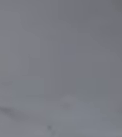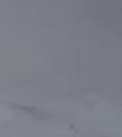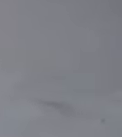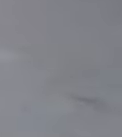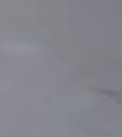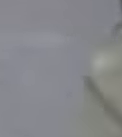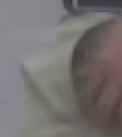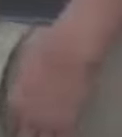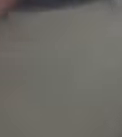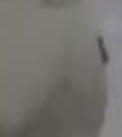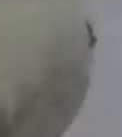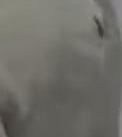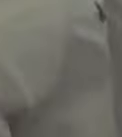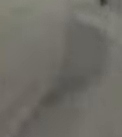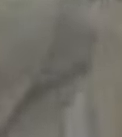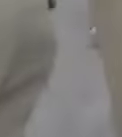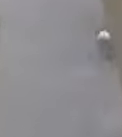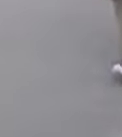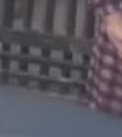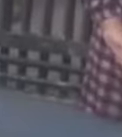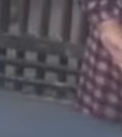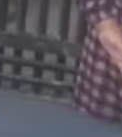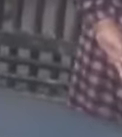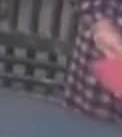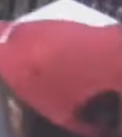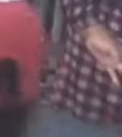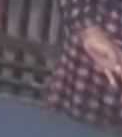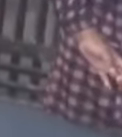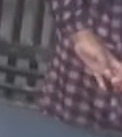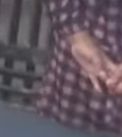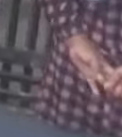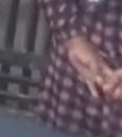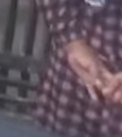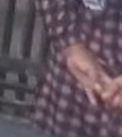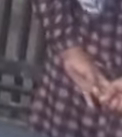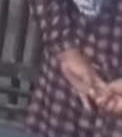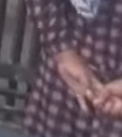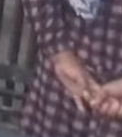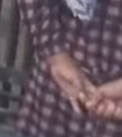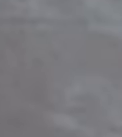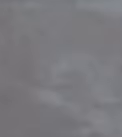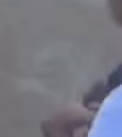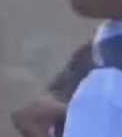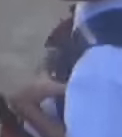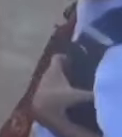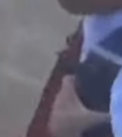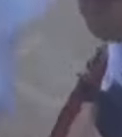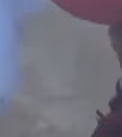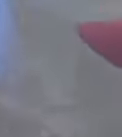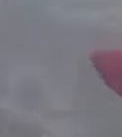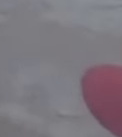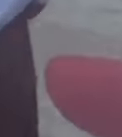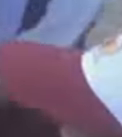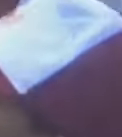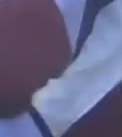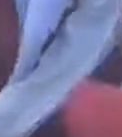saat mengantar anaknya. Ahli waris pemilik lahan meminta pembayaran atas tanah yang dipakai untuk membangun sekolah. Sebelum menyegel